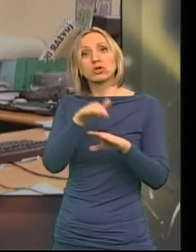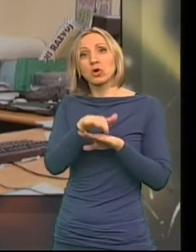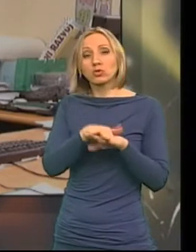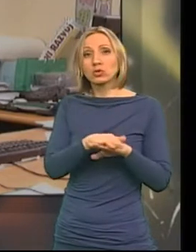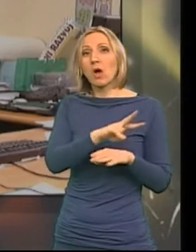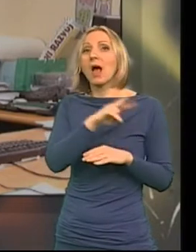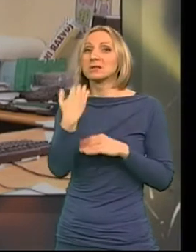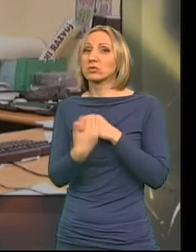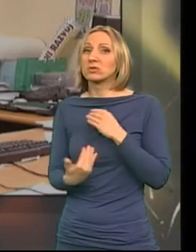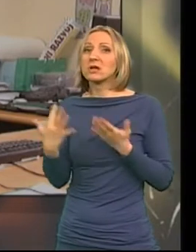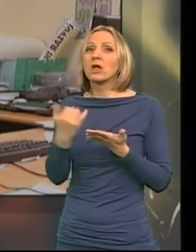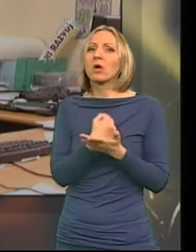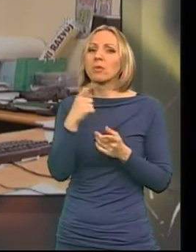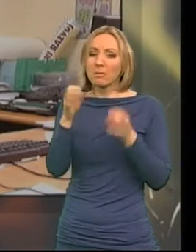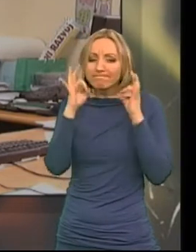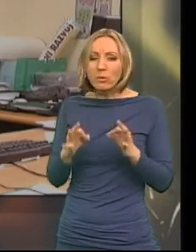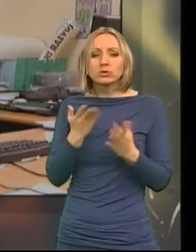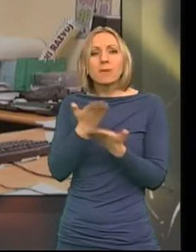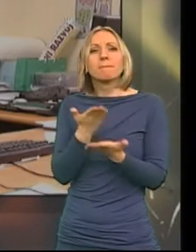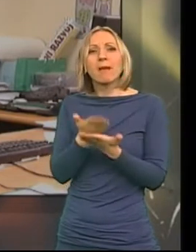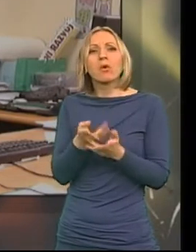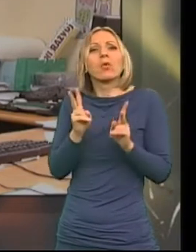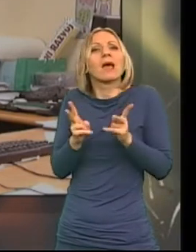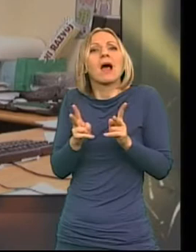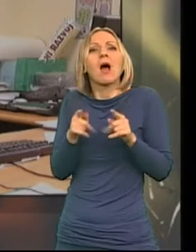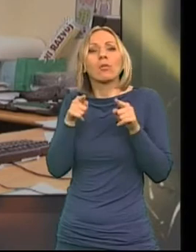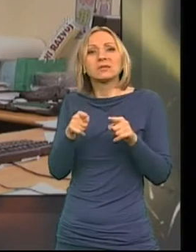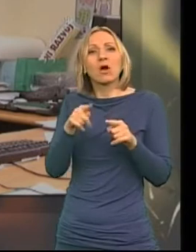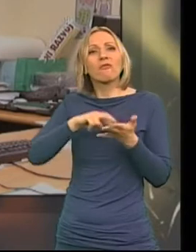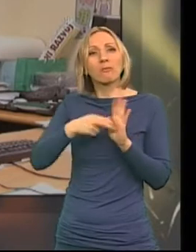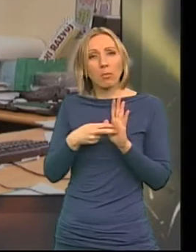druge strane da dobijemo određene preporuke kako bi se ovi problemi mogli